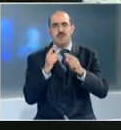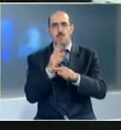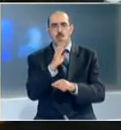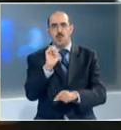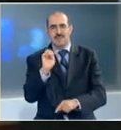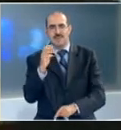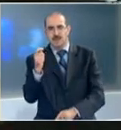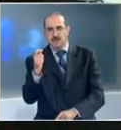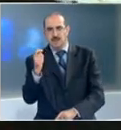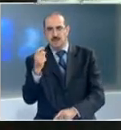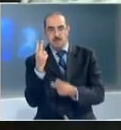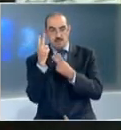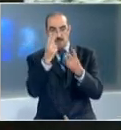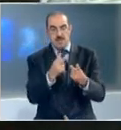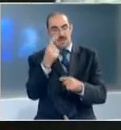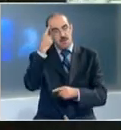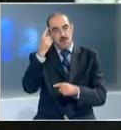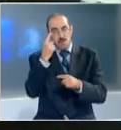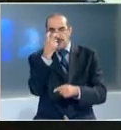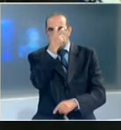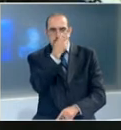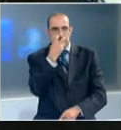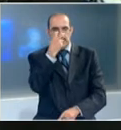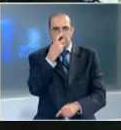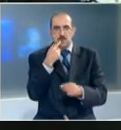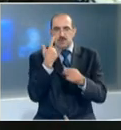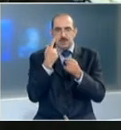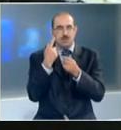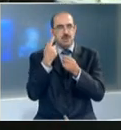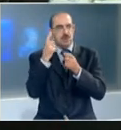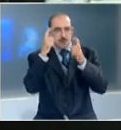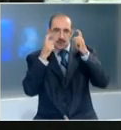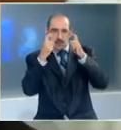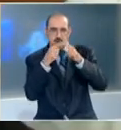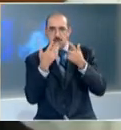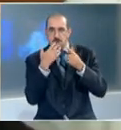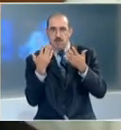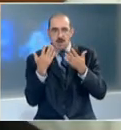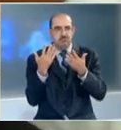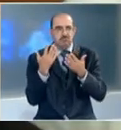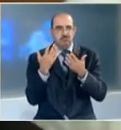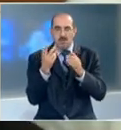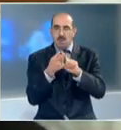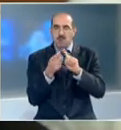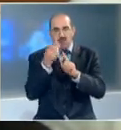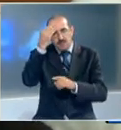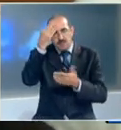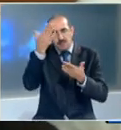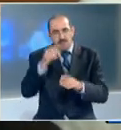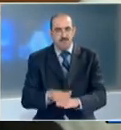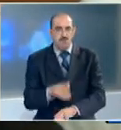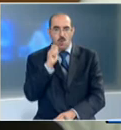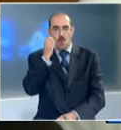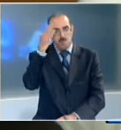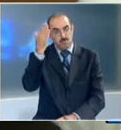وأنا أتيت لأتحدث عن جهوده العلمية في المنفى. فهو إمام مجاهد لكن